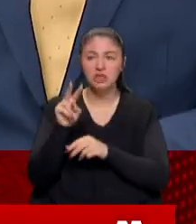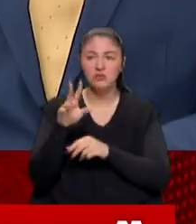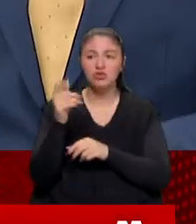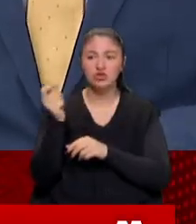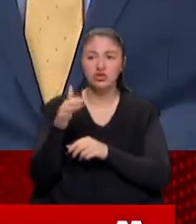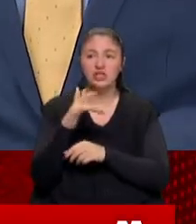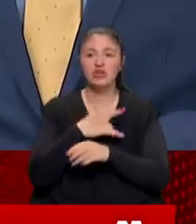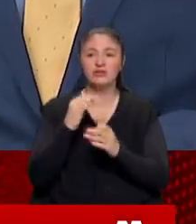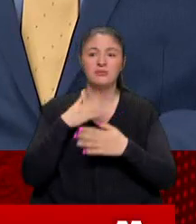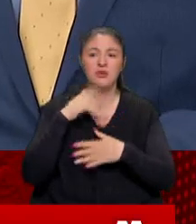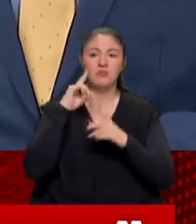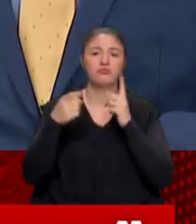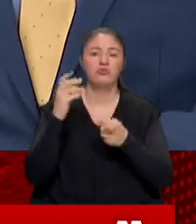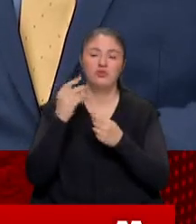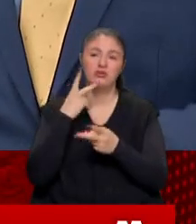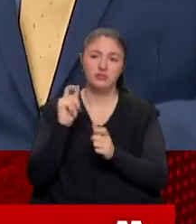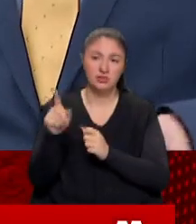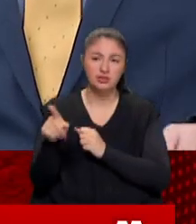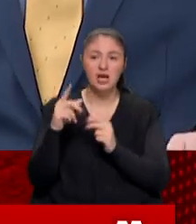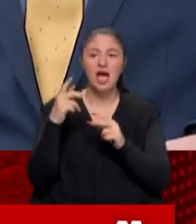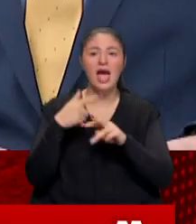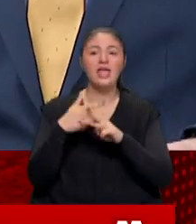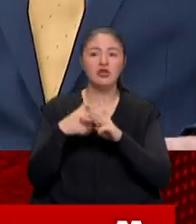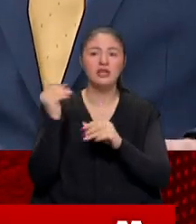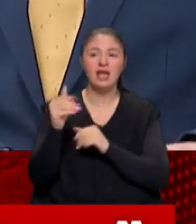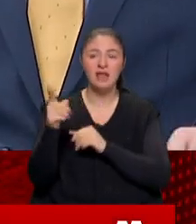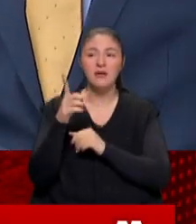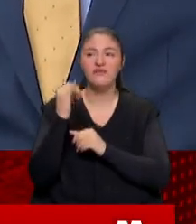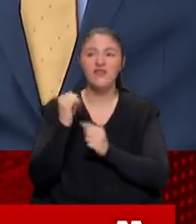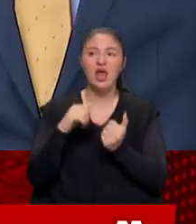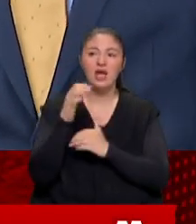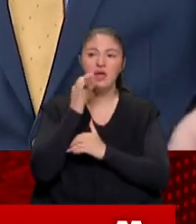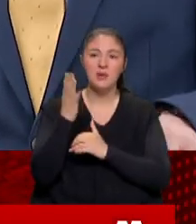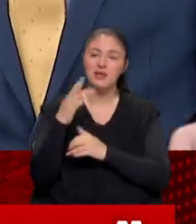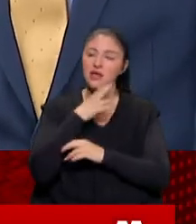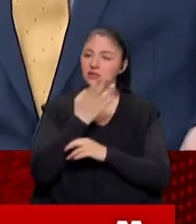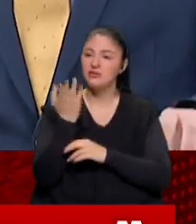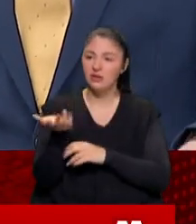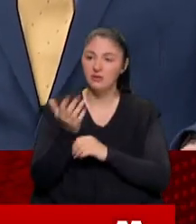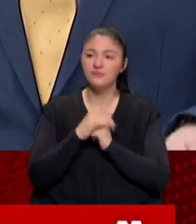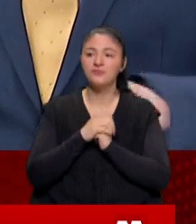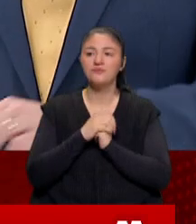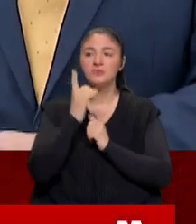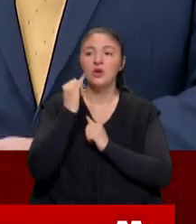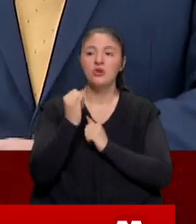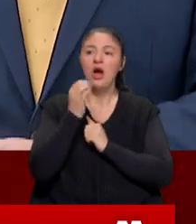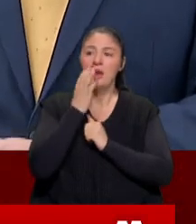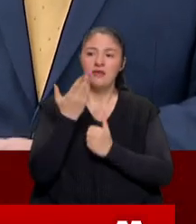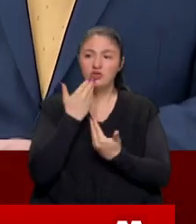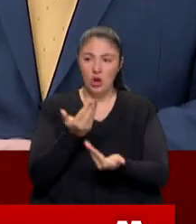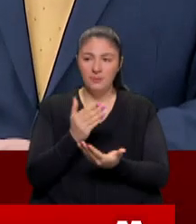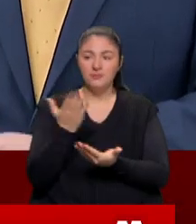dağcının cansız bedenlerine ulaşıldığı açıklandı. Endonezya'dan gelen bir felaket haberi ne yazık ki. Bir kötü haber daha